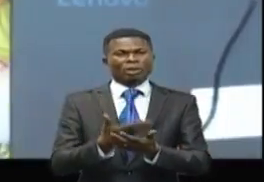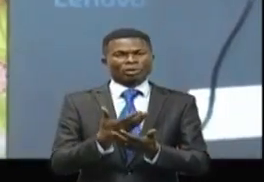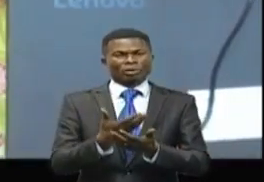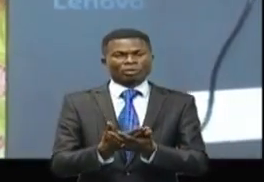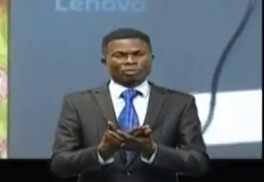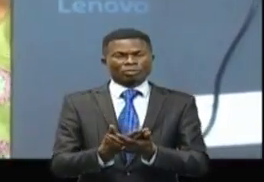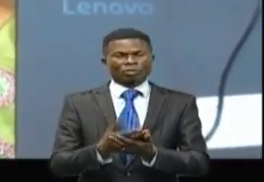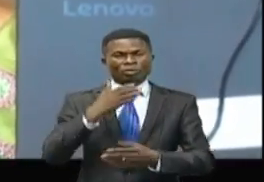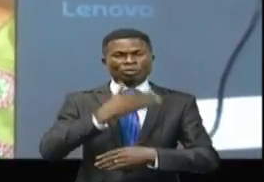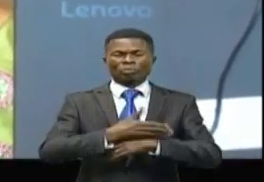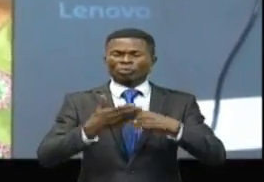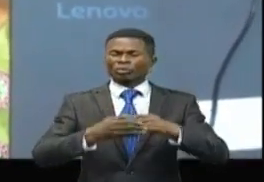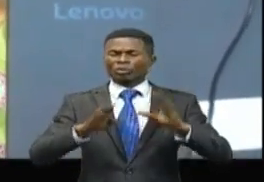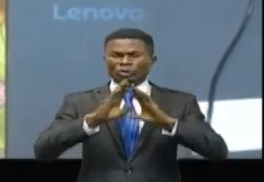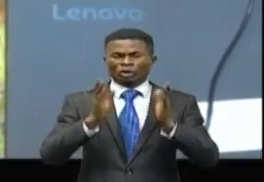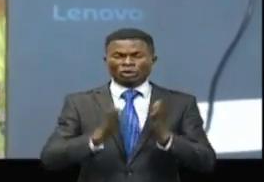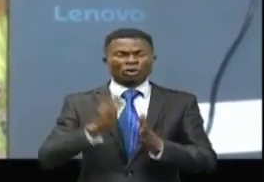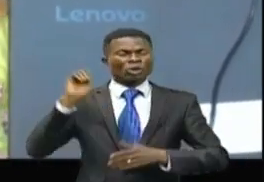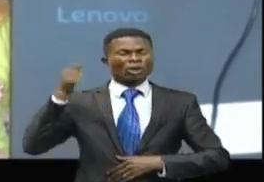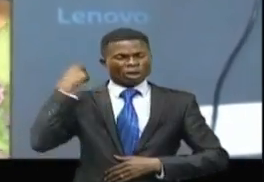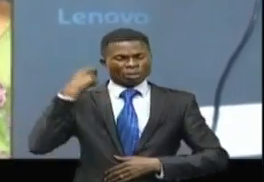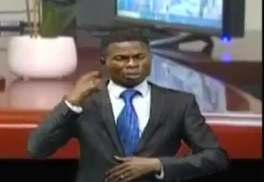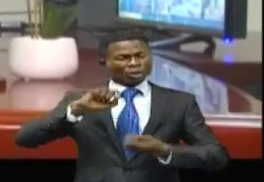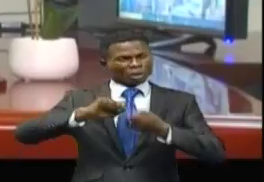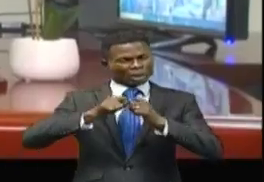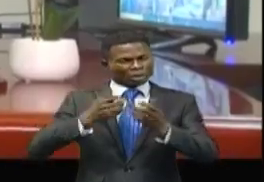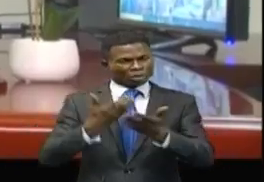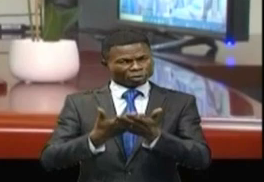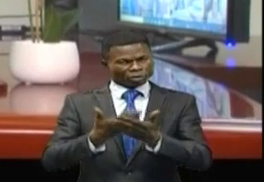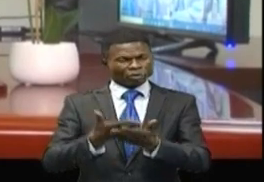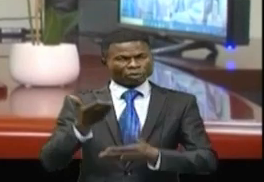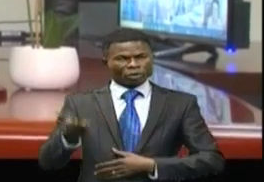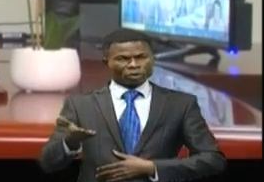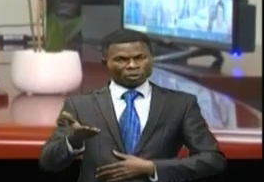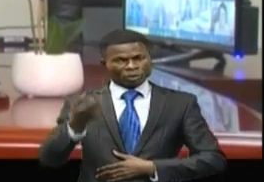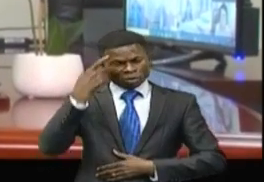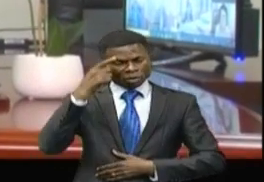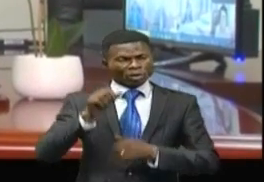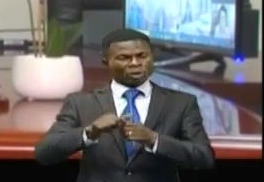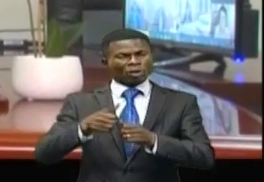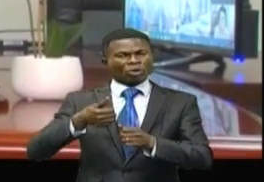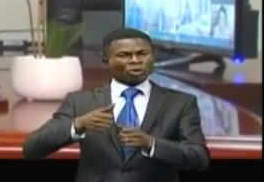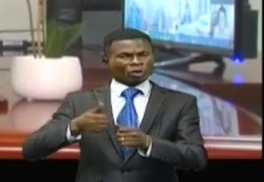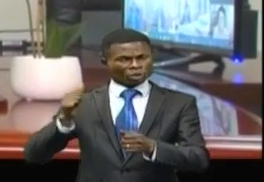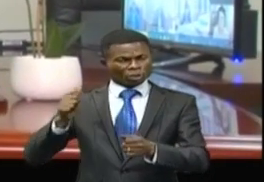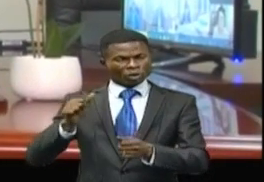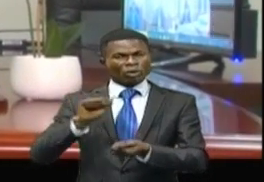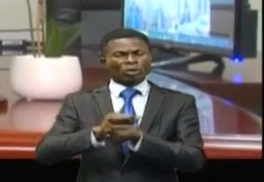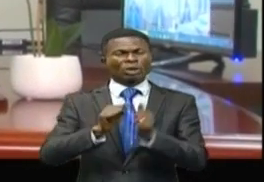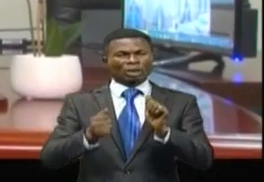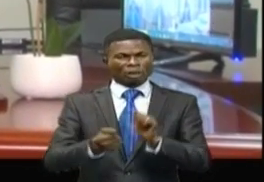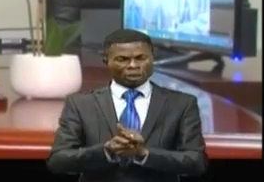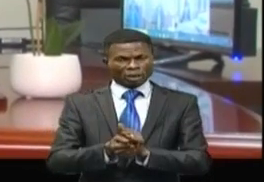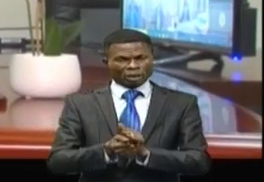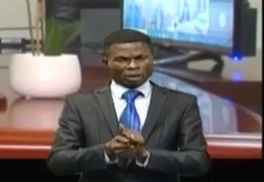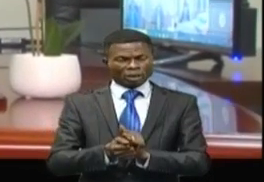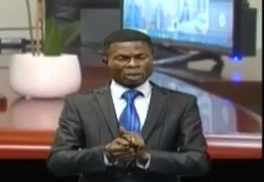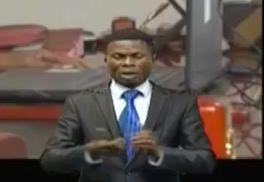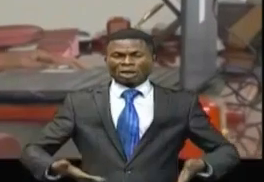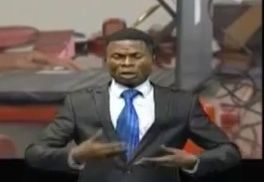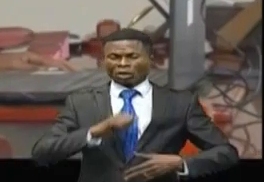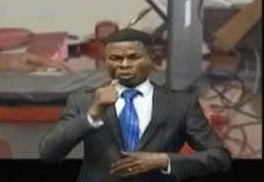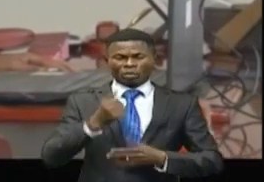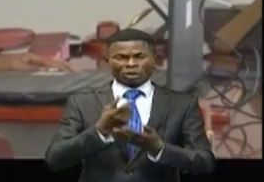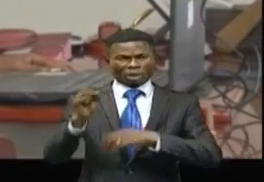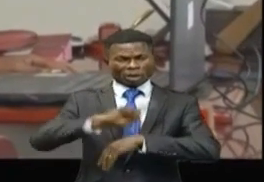réhabiliter toutes les prisons et des lieux carcéraux pour éviter la situation que la déplorer il ya quelques